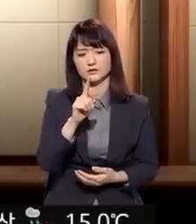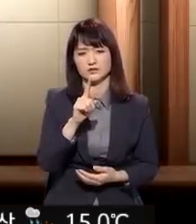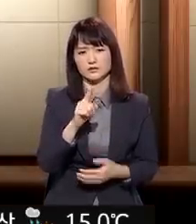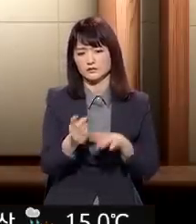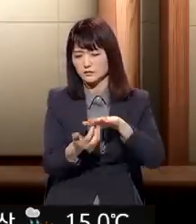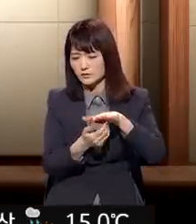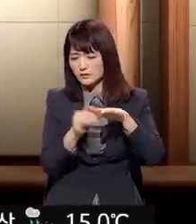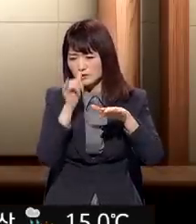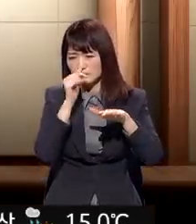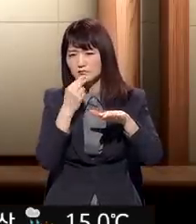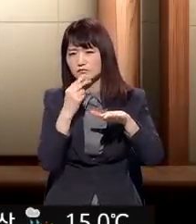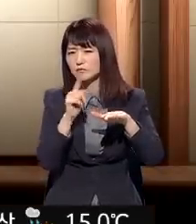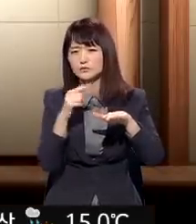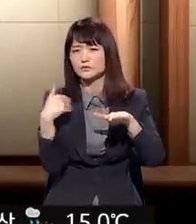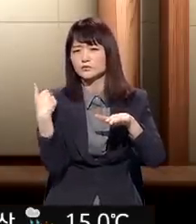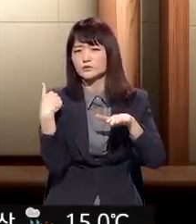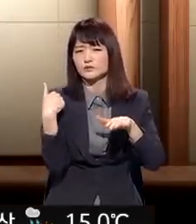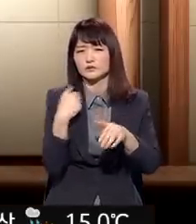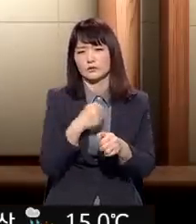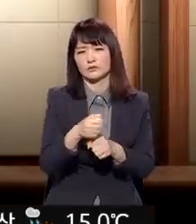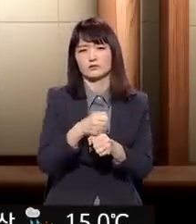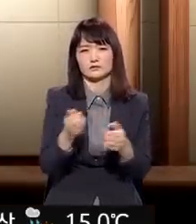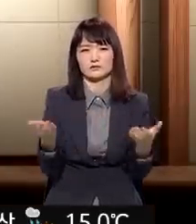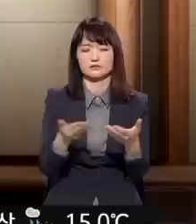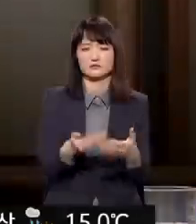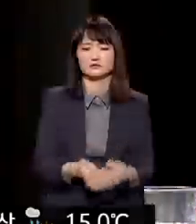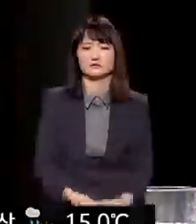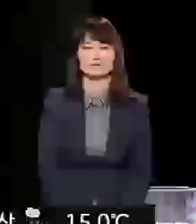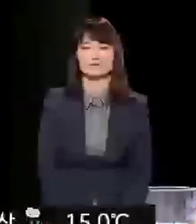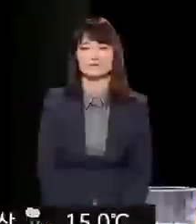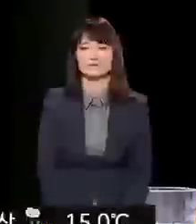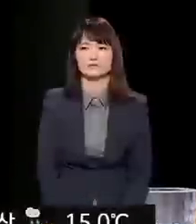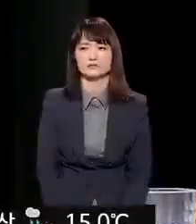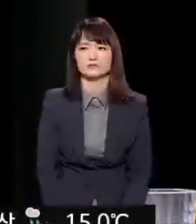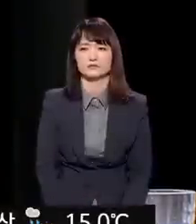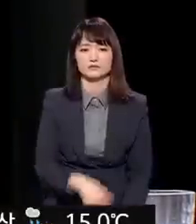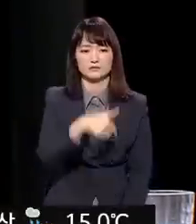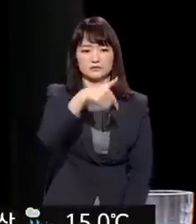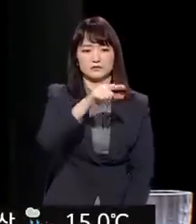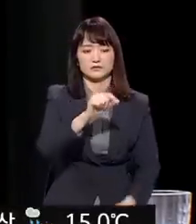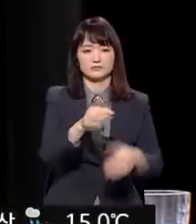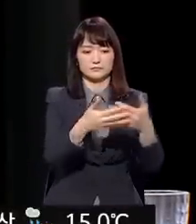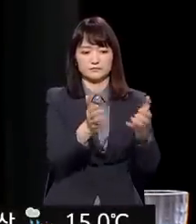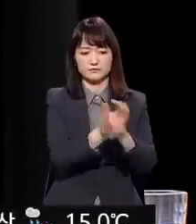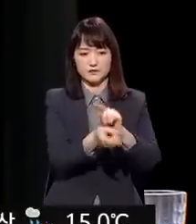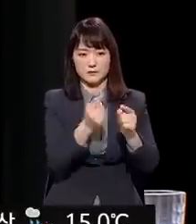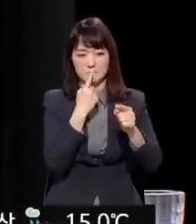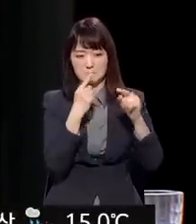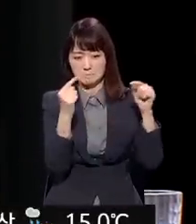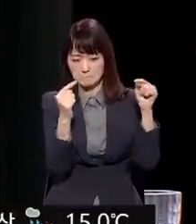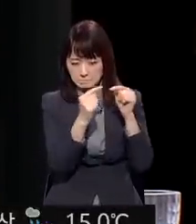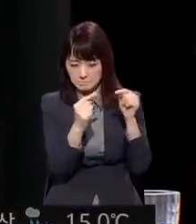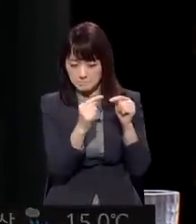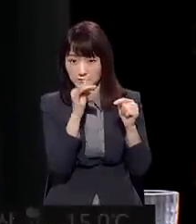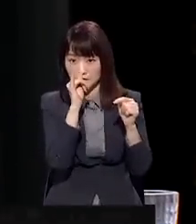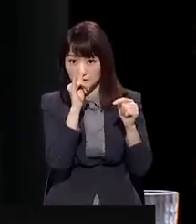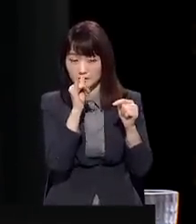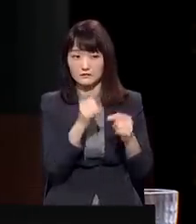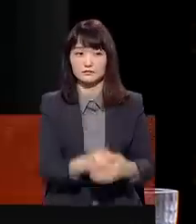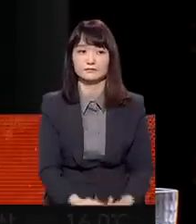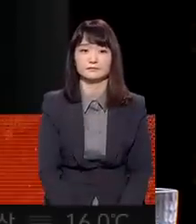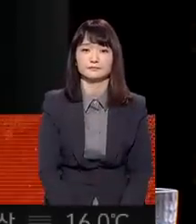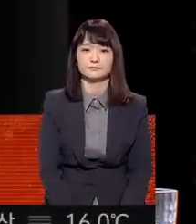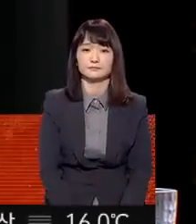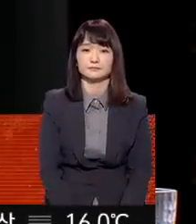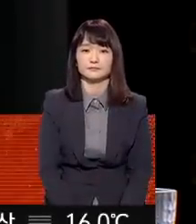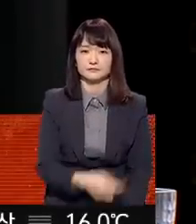참 황당한 일이죠. 자 그러면은 이 강 씨 그 일당 네. 다 입을 맞추고 막 그럴 가능성이 그렇죠. 있잖아 여지가 있지